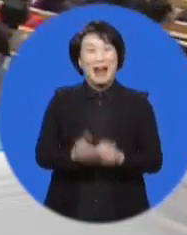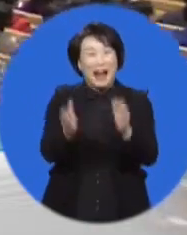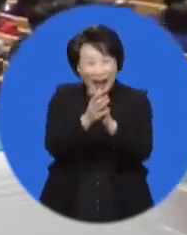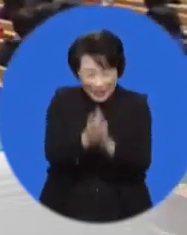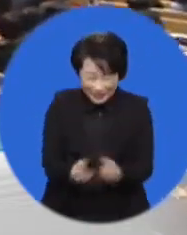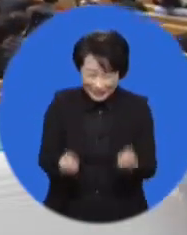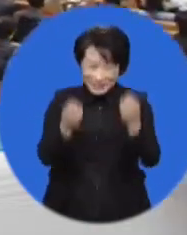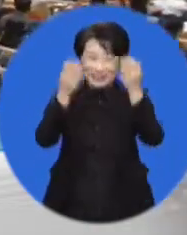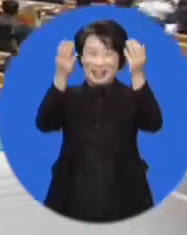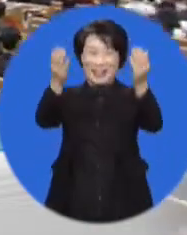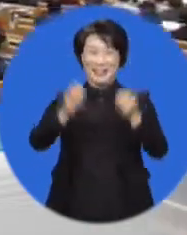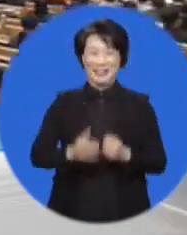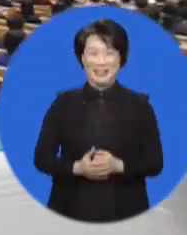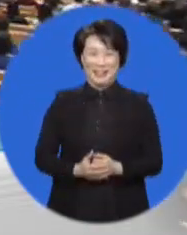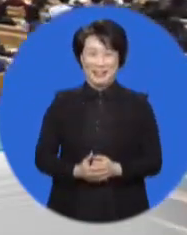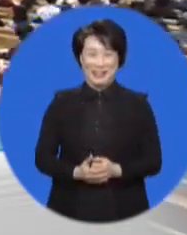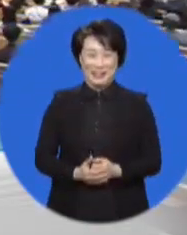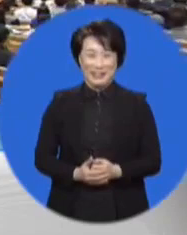할렐루야.